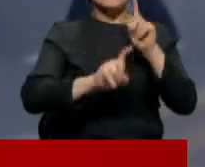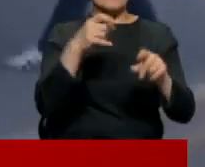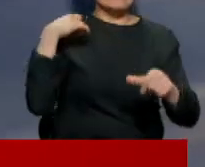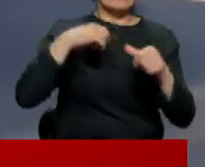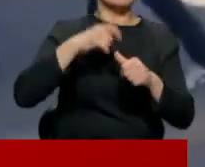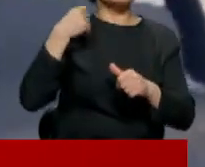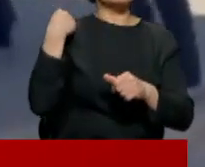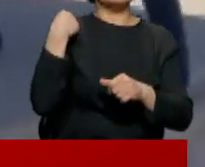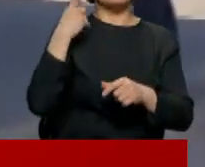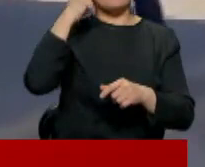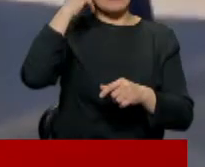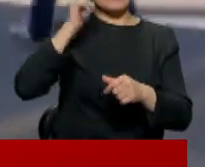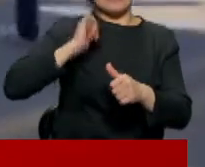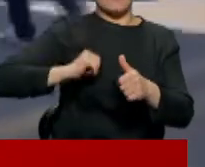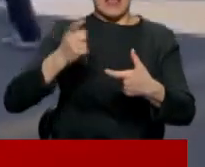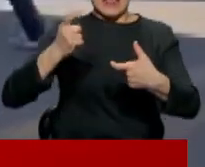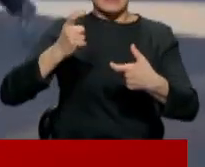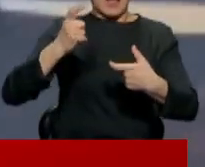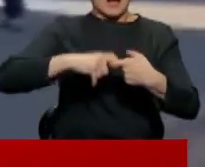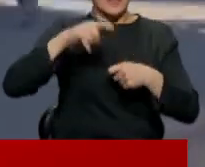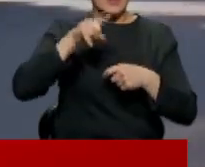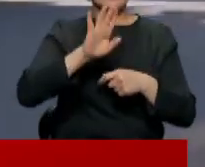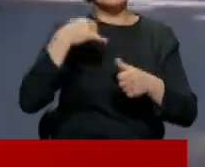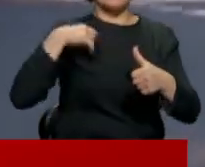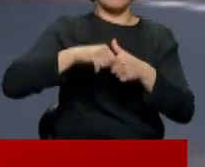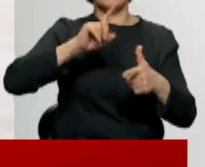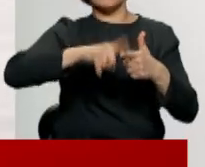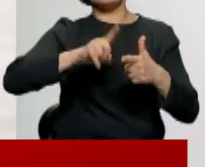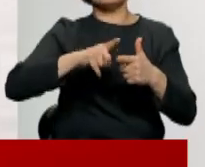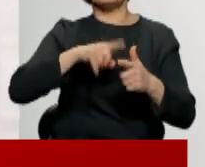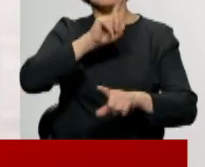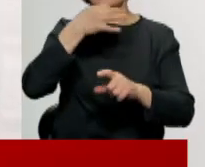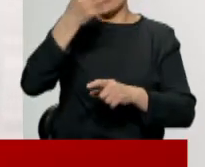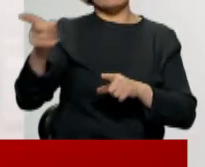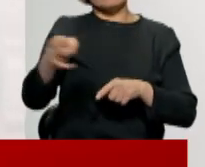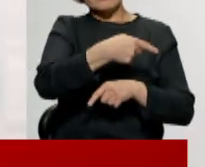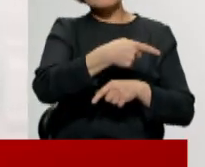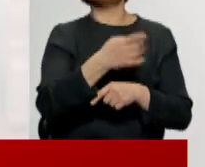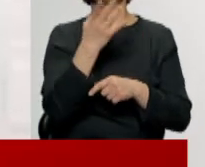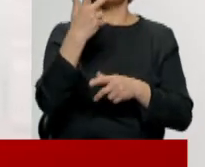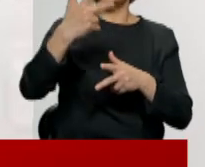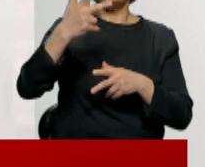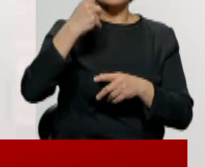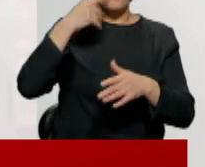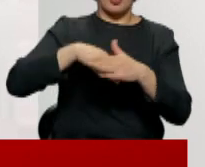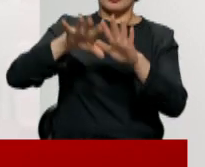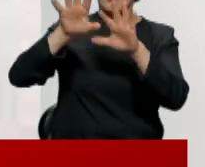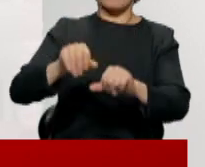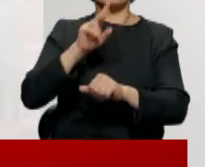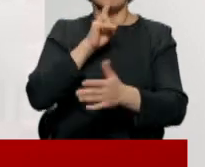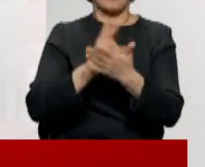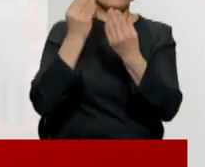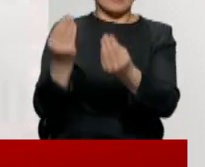yeni başsavcı vekili atanması sonrası ifadeye çağrıldı. İkinci kez serbest kaldı. Tolga Han Demirbaş hakkında üçüncü kez gözaltı kararı